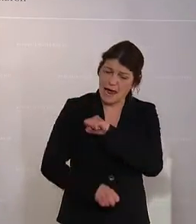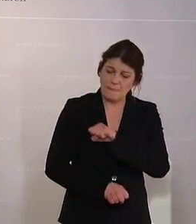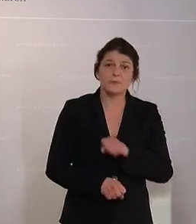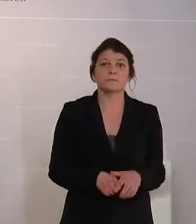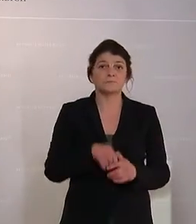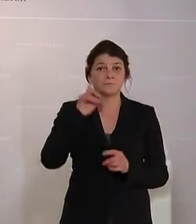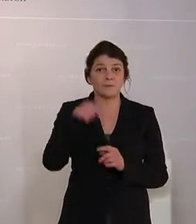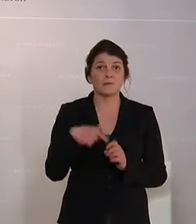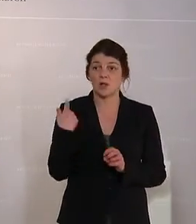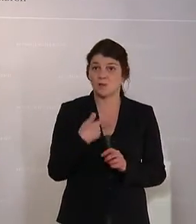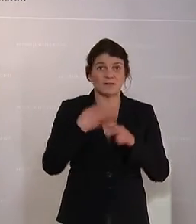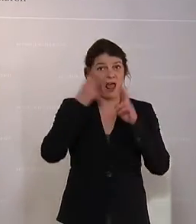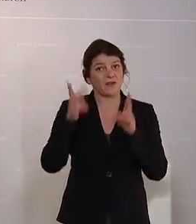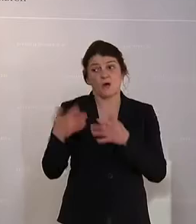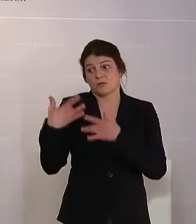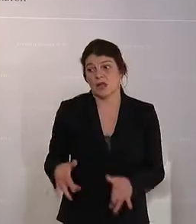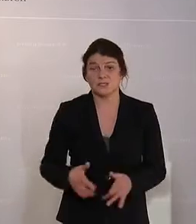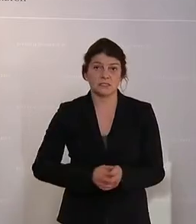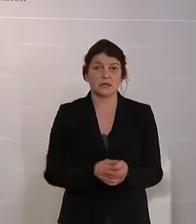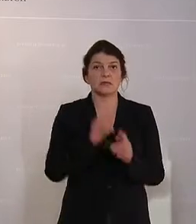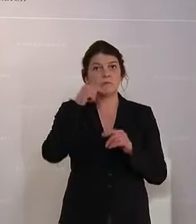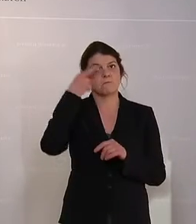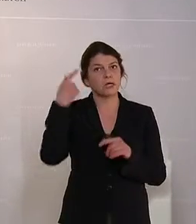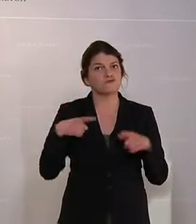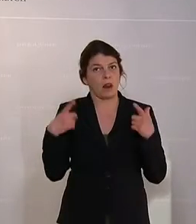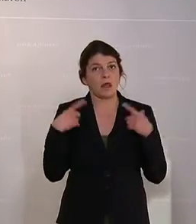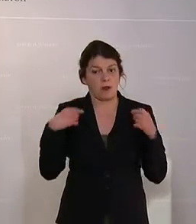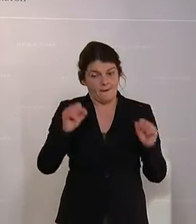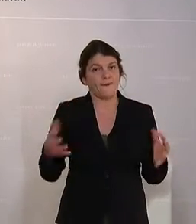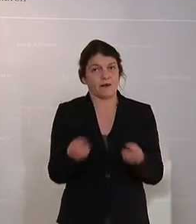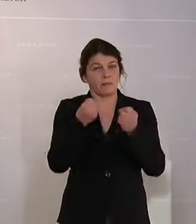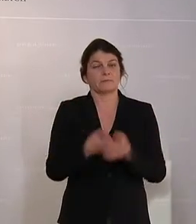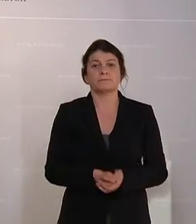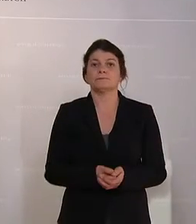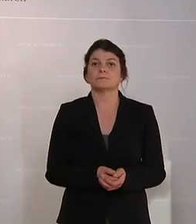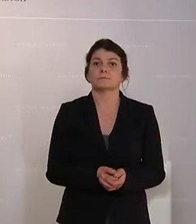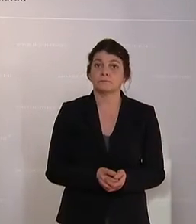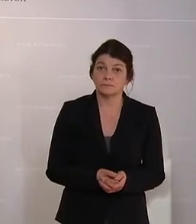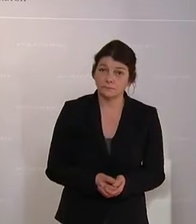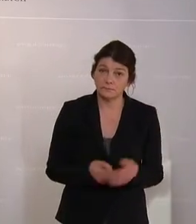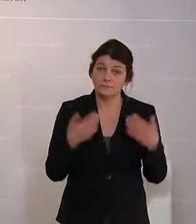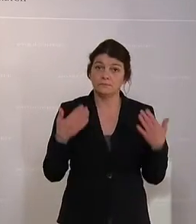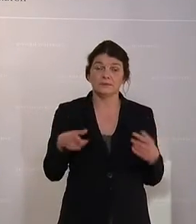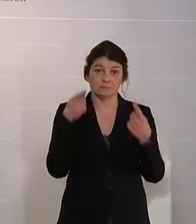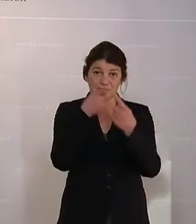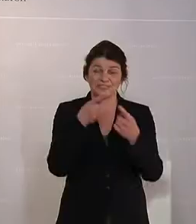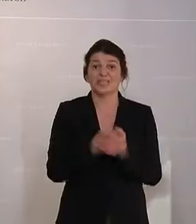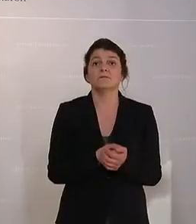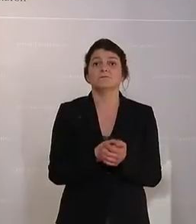unsere Spitäler zu entlasten und um Menschenleben zu retten. Mit diesem Ziel sind wir